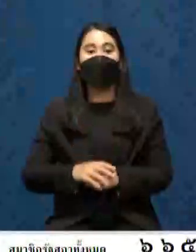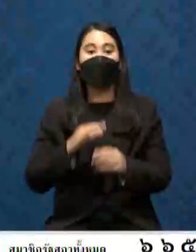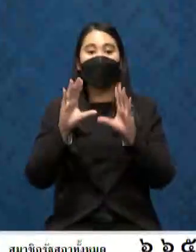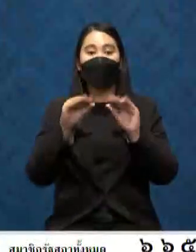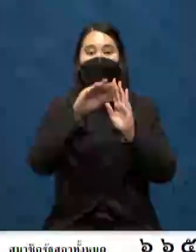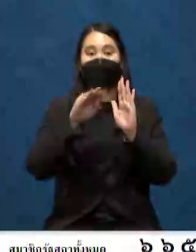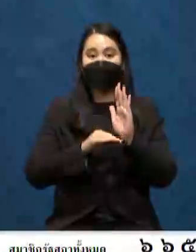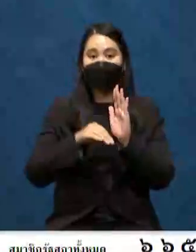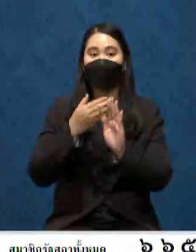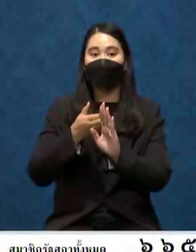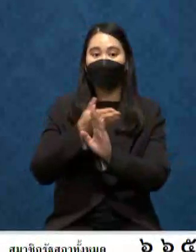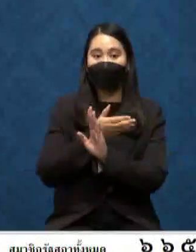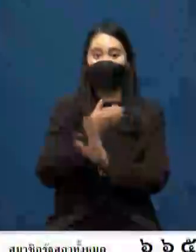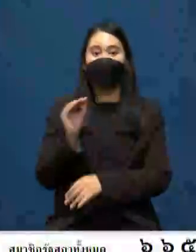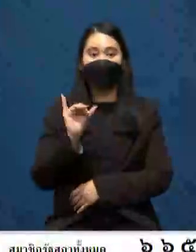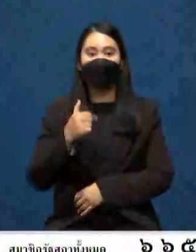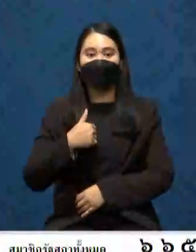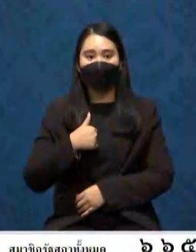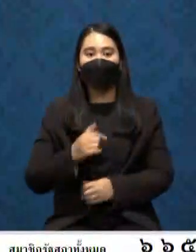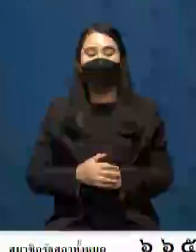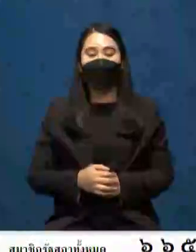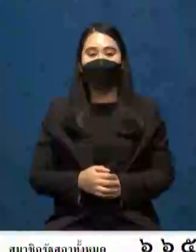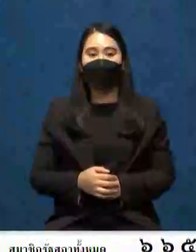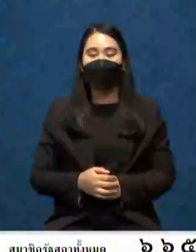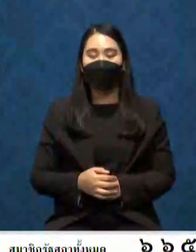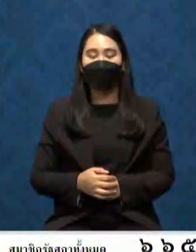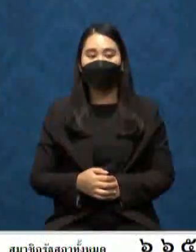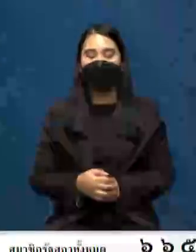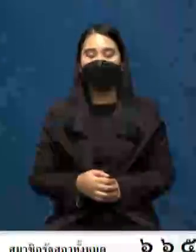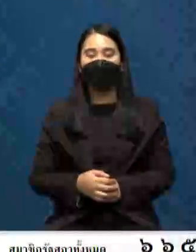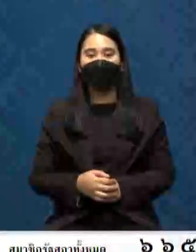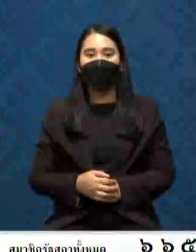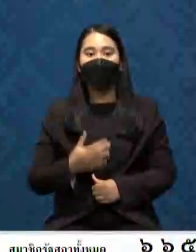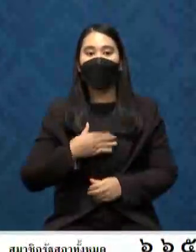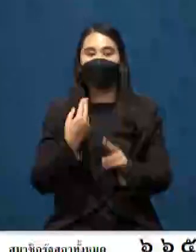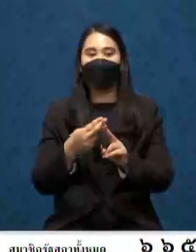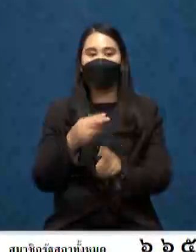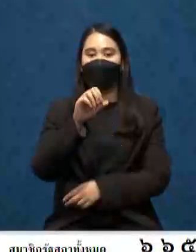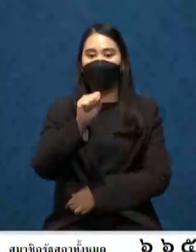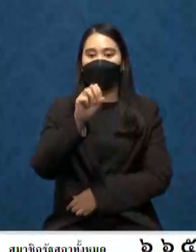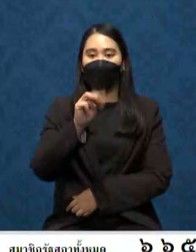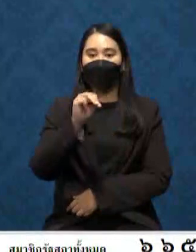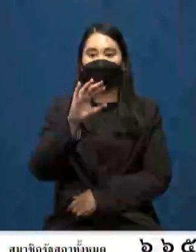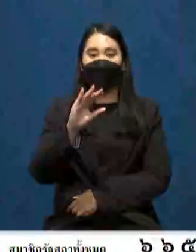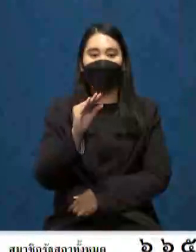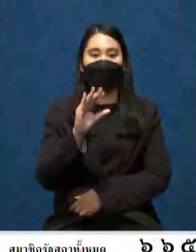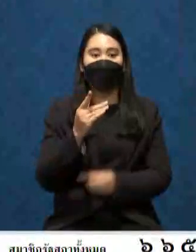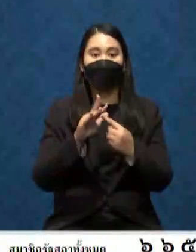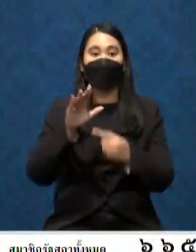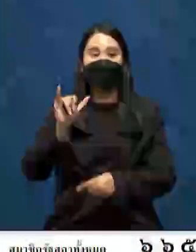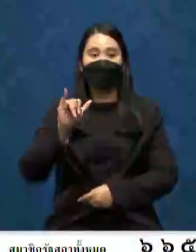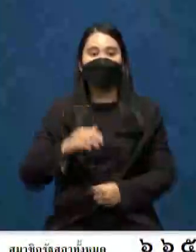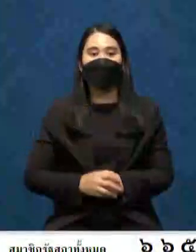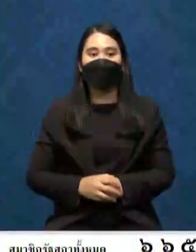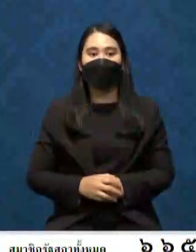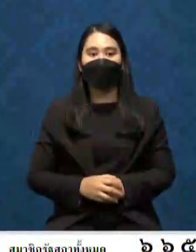การประชุมขออนุญาต เชิญนะครับเชิญ สมชายแสวงการสมาชิกวุฒิสภาในฐานะส